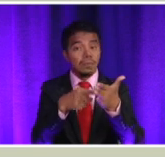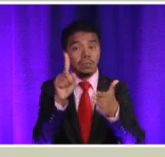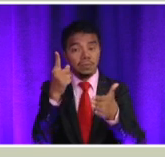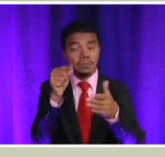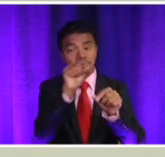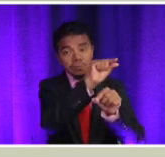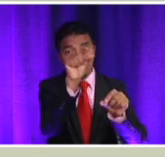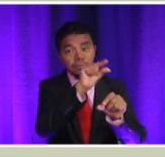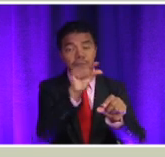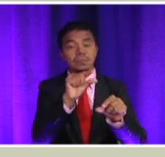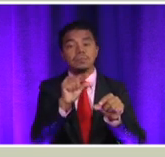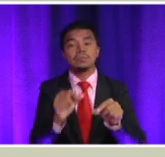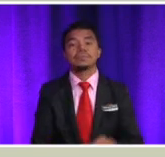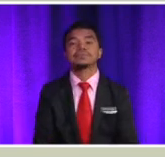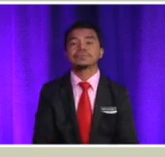Bandung